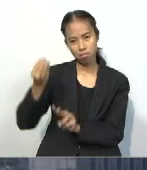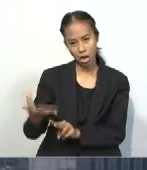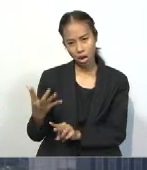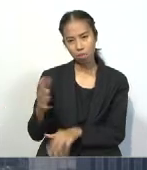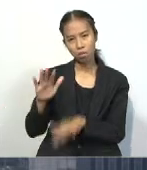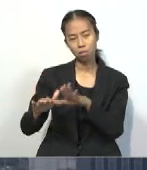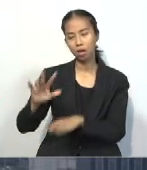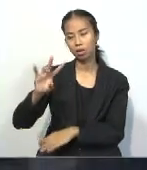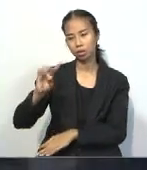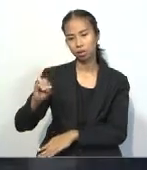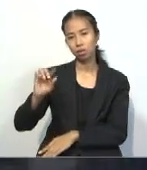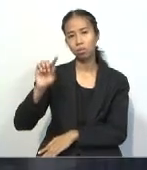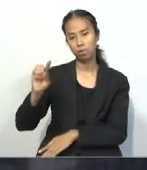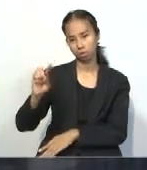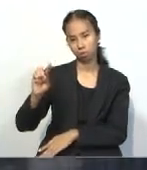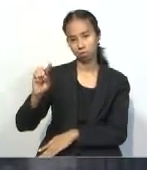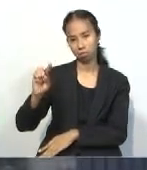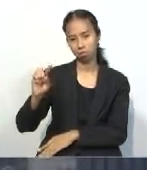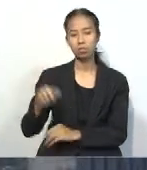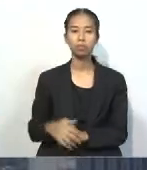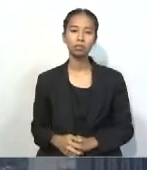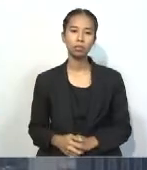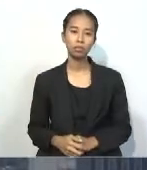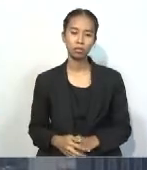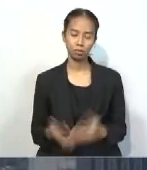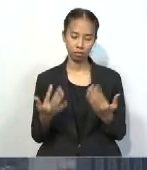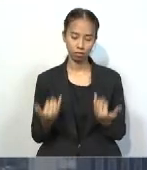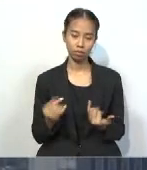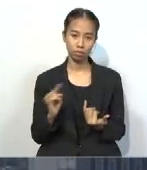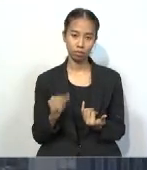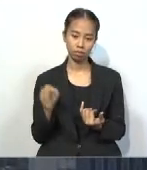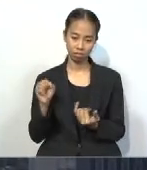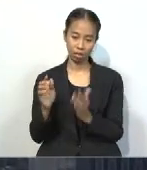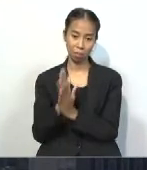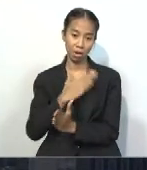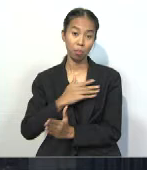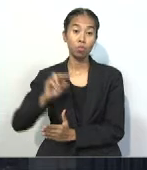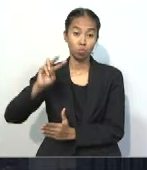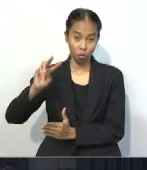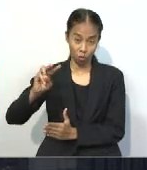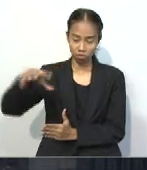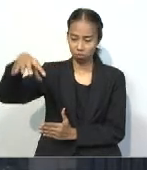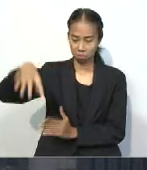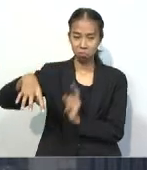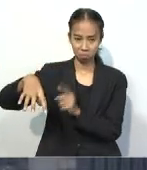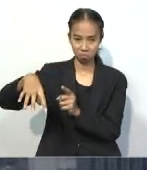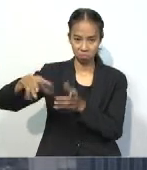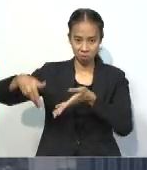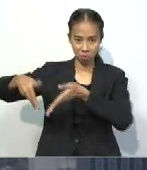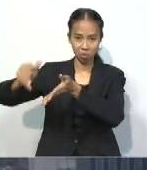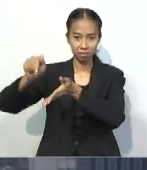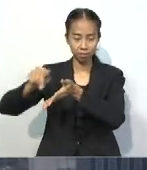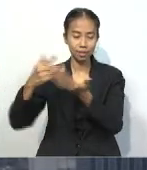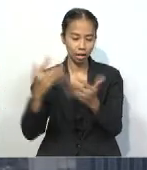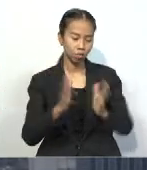ที่71ไมโครกรัมต่อลูกบาศก์เมตรอันนี้คือพื้นที่ถนนพระราม2นะคะในขณะที่ริมถนน